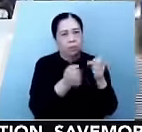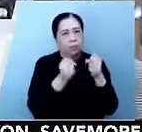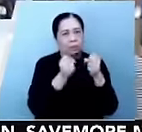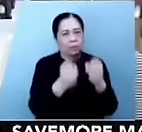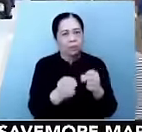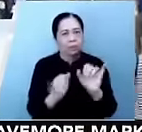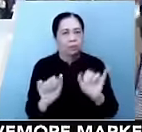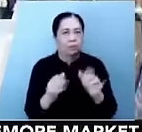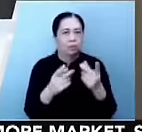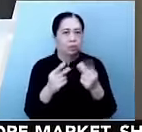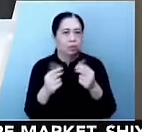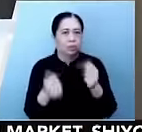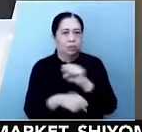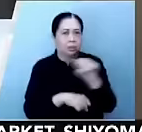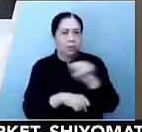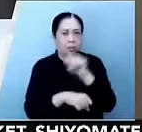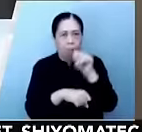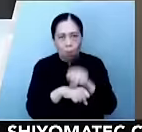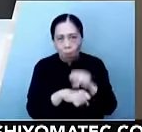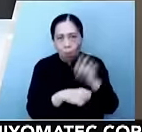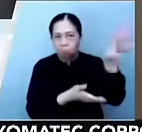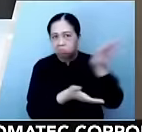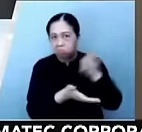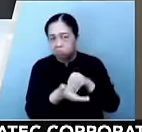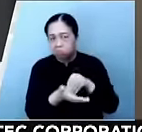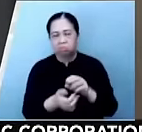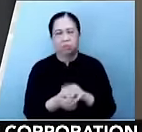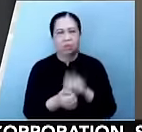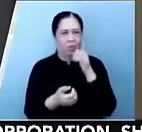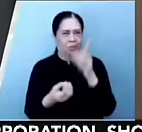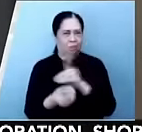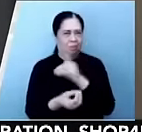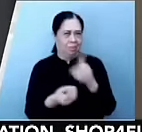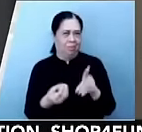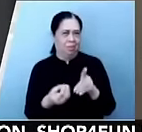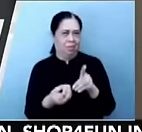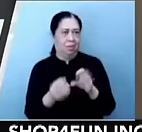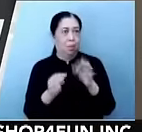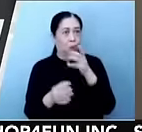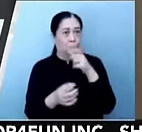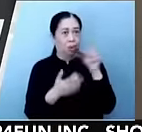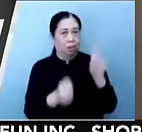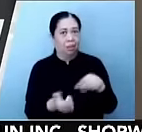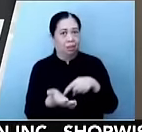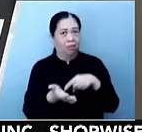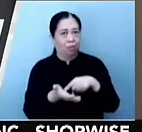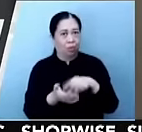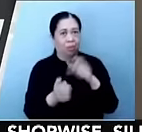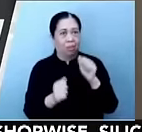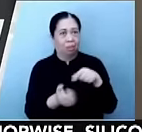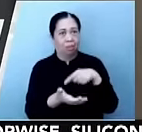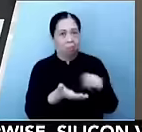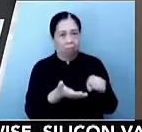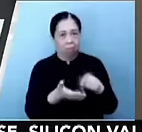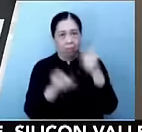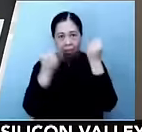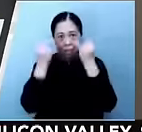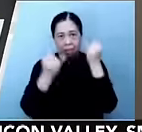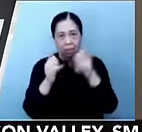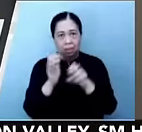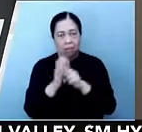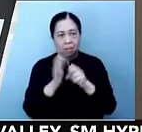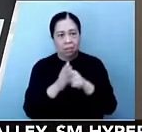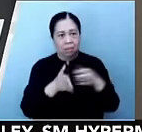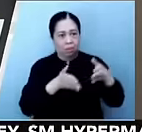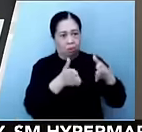sa Singapore. Parang discriminatory siya. Kung sino lang po yung may kakayahan magbayad. Imagine niyo kung gagawin niyo yan sa